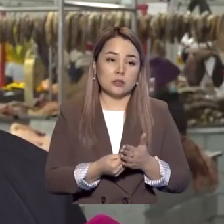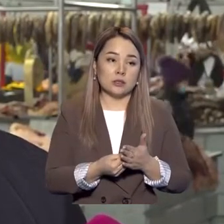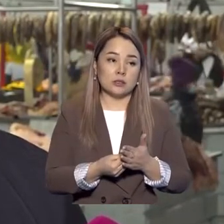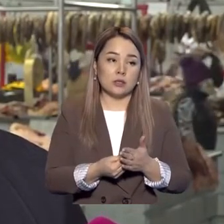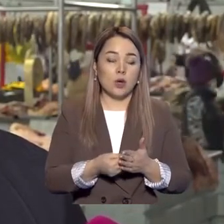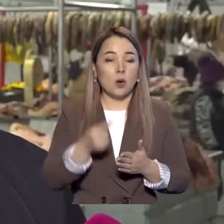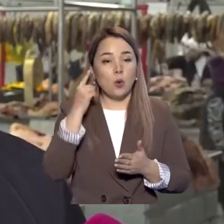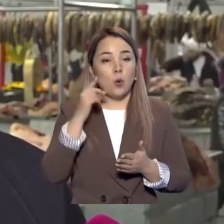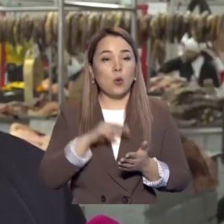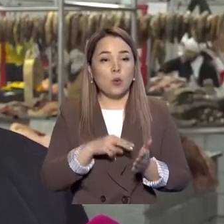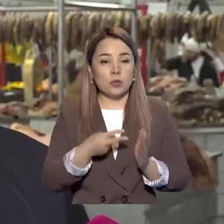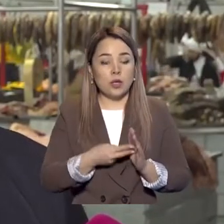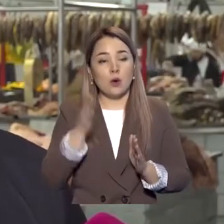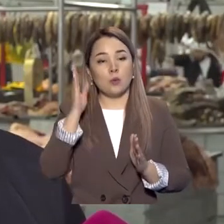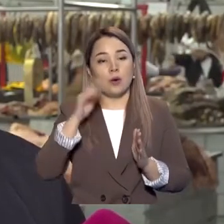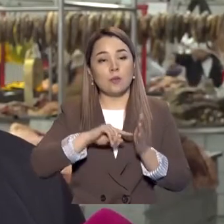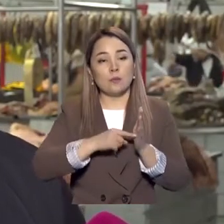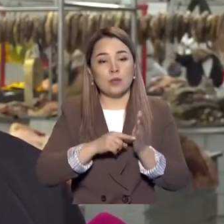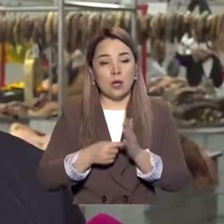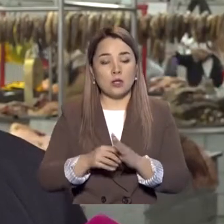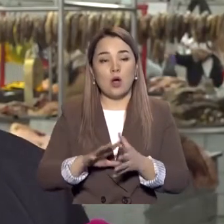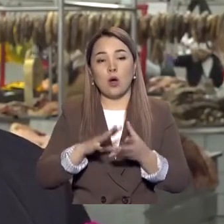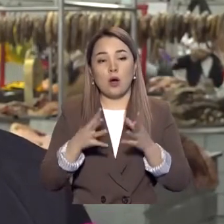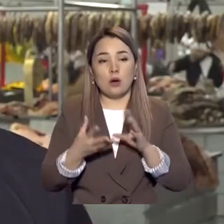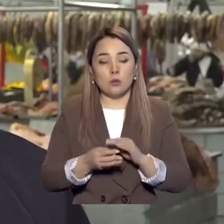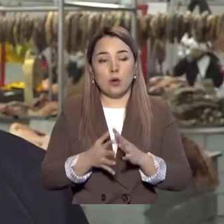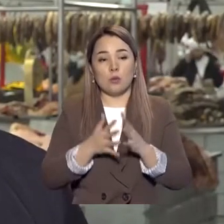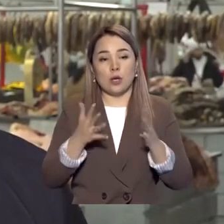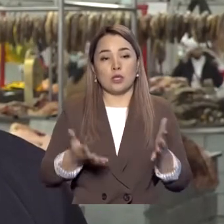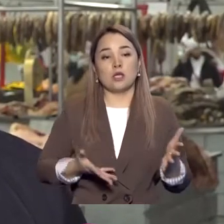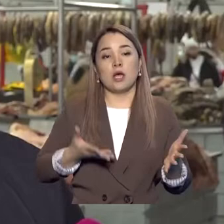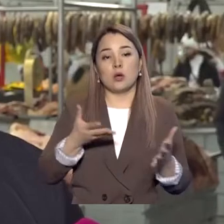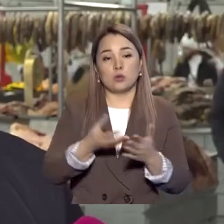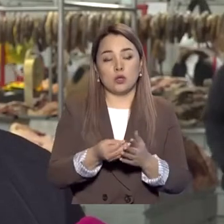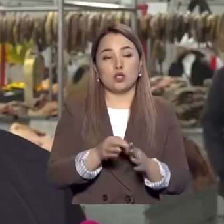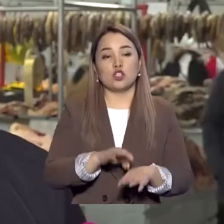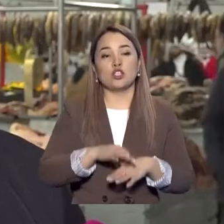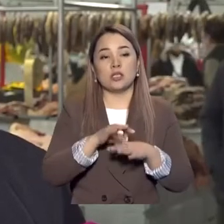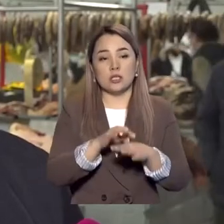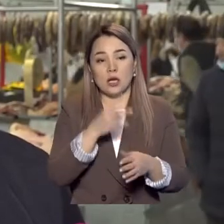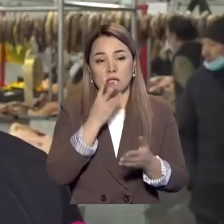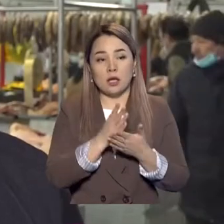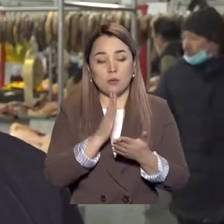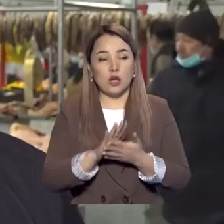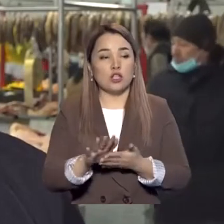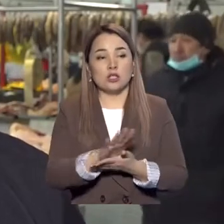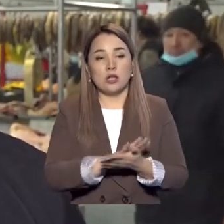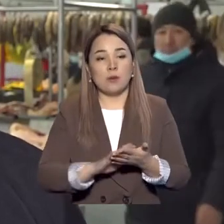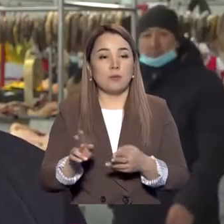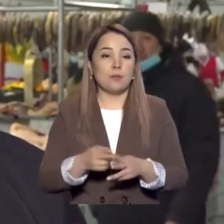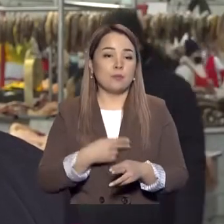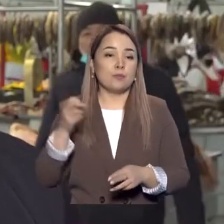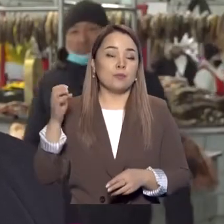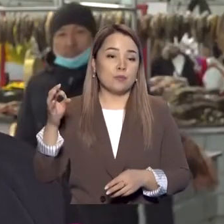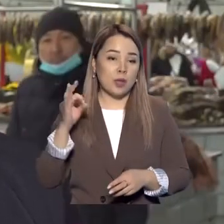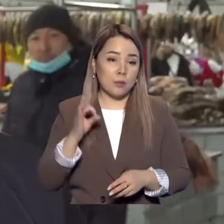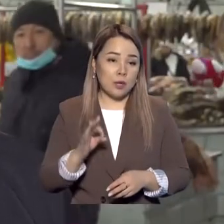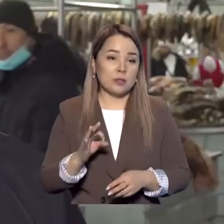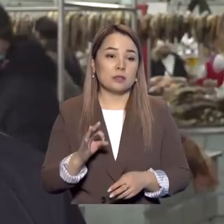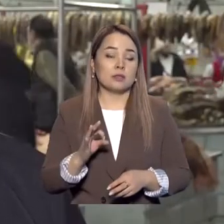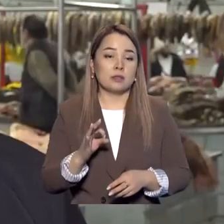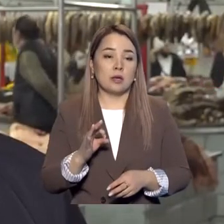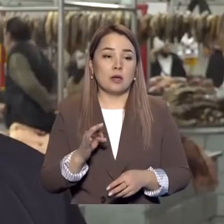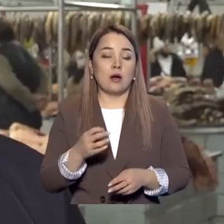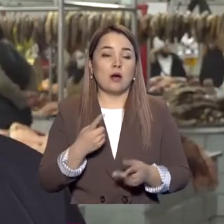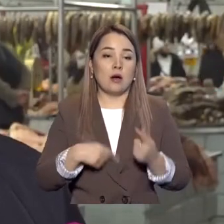өздерінің ойластырған, алға қойған объемдарына, көлемдеріне жеткеннен кейін ол ешқандай пайызсыз қайтып